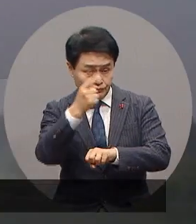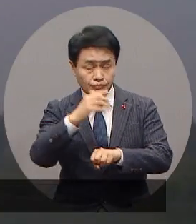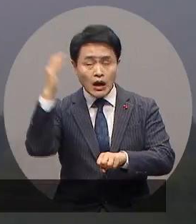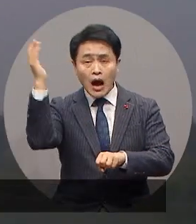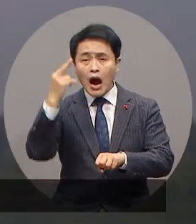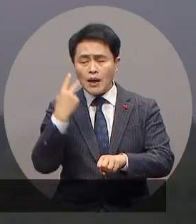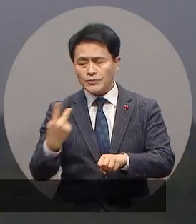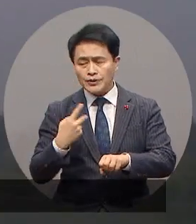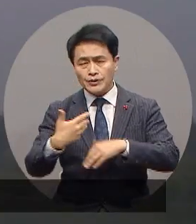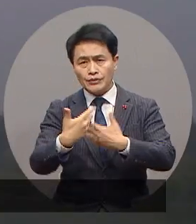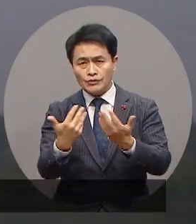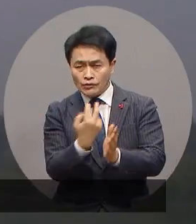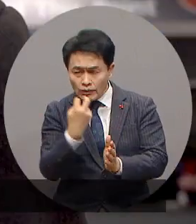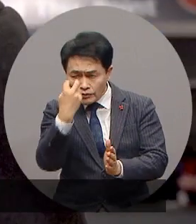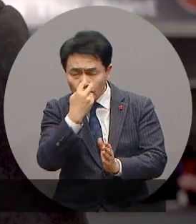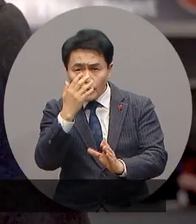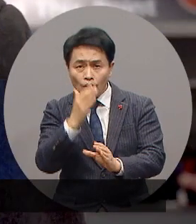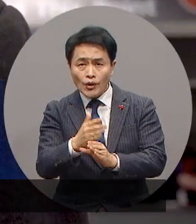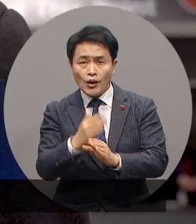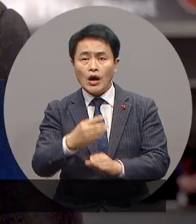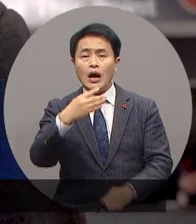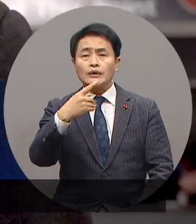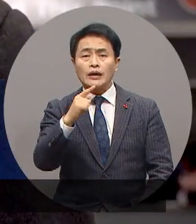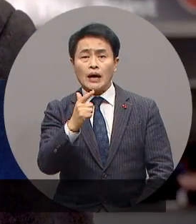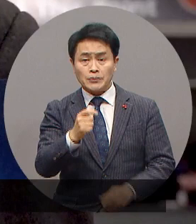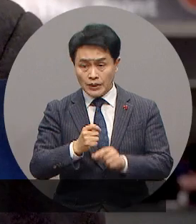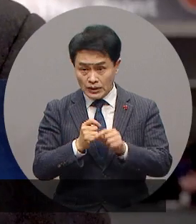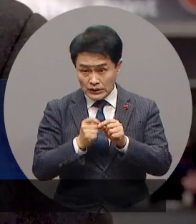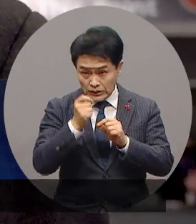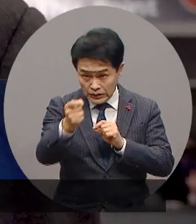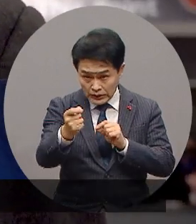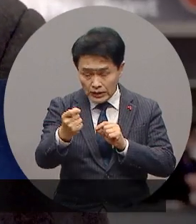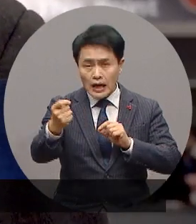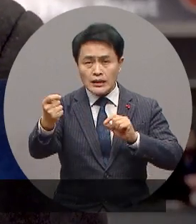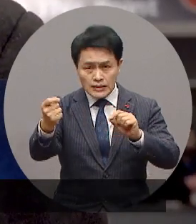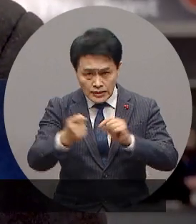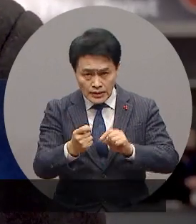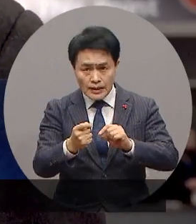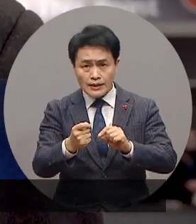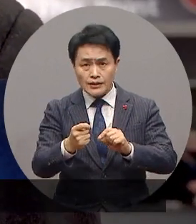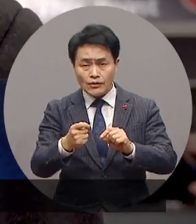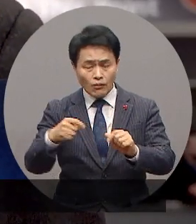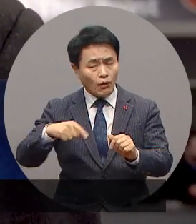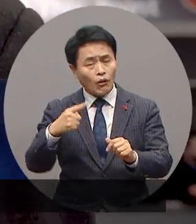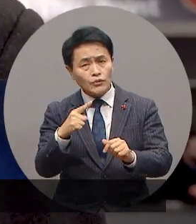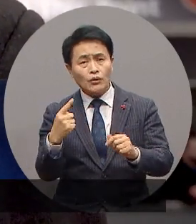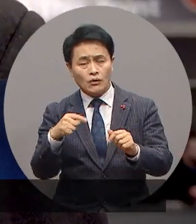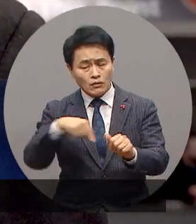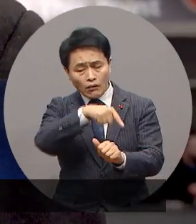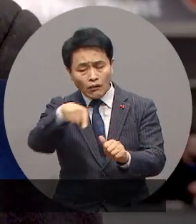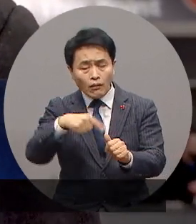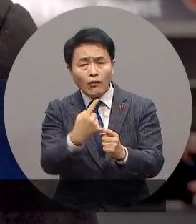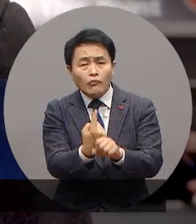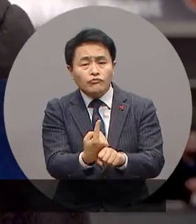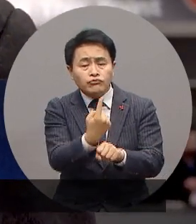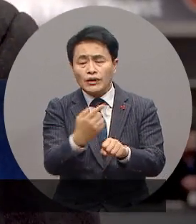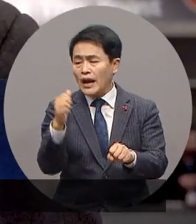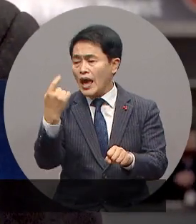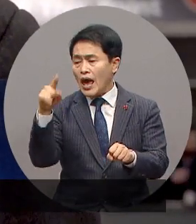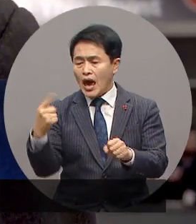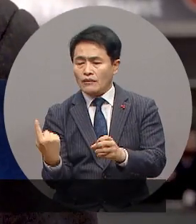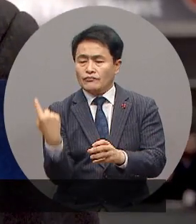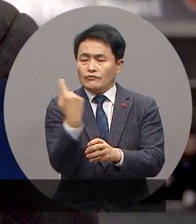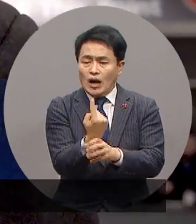대상이라고 지적했습니다. 탄도미사일의 길이가 짧건 길건 어쨌든 거기에다가 핵을